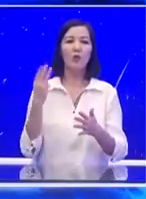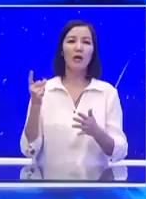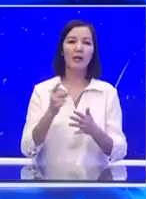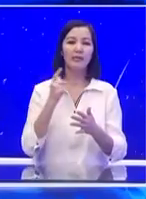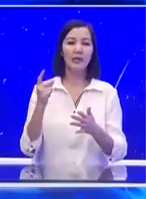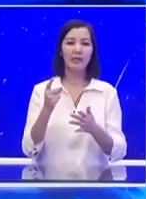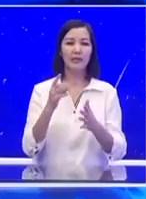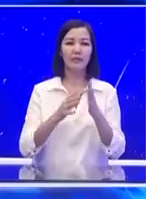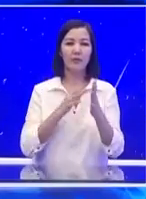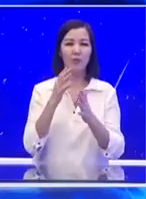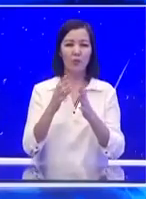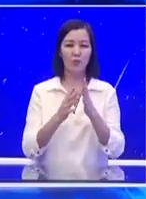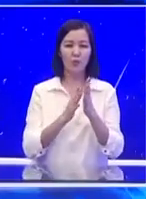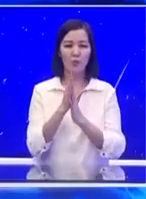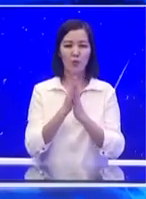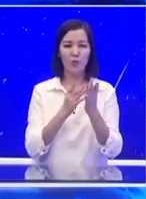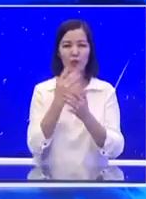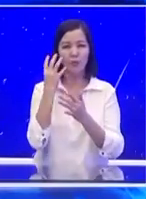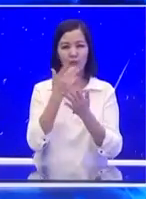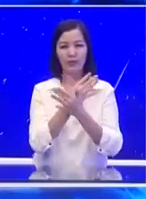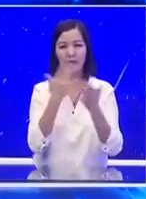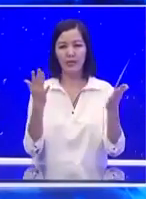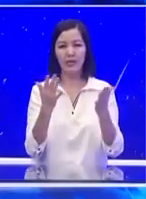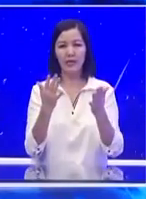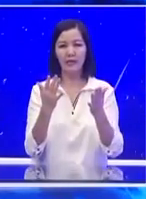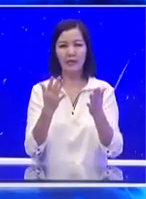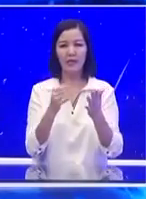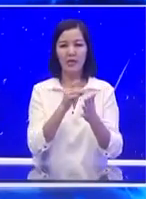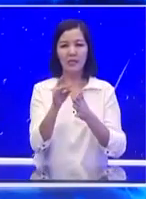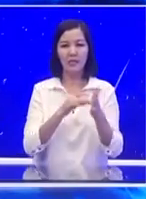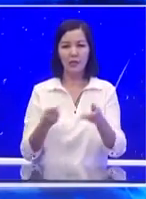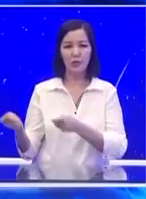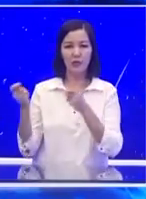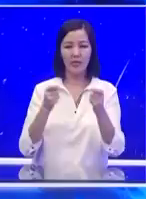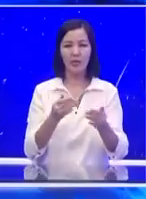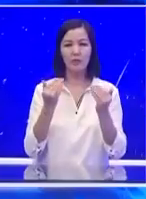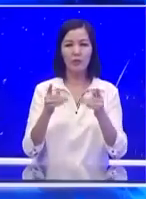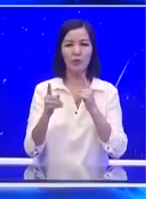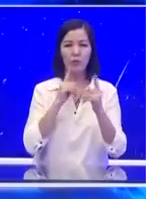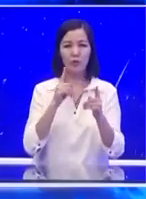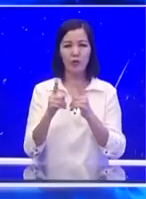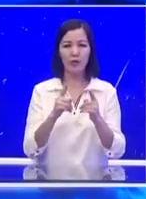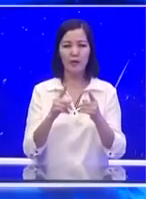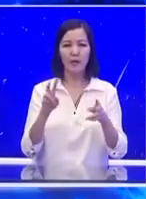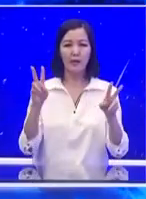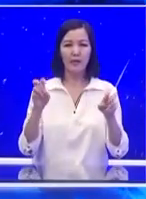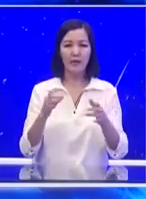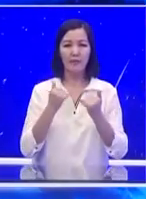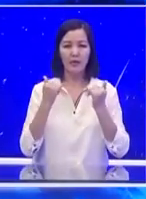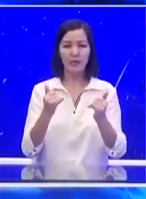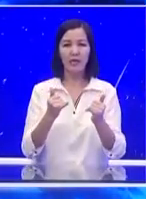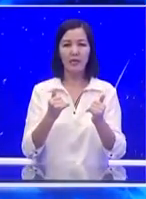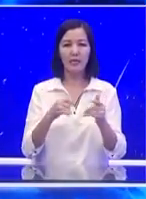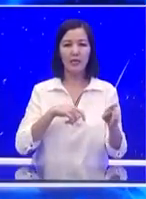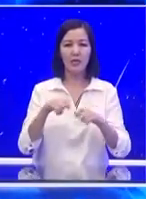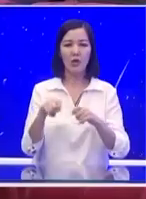Ауыл шаруашылық өнімдерін тұтынушыға делдалсыз жеткізу. Онлайн режимдегі бүгінгі үкімет отырысы тап осы мәселеге арналды.